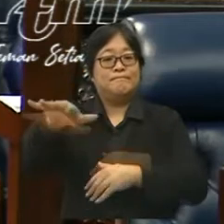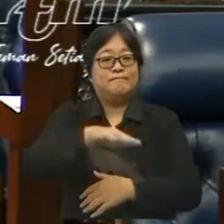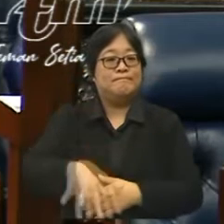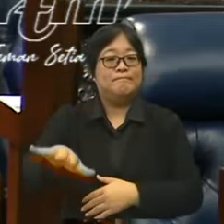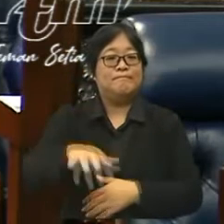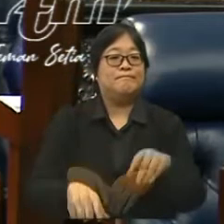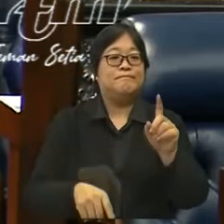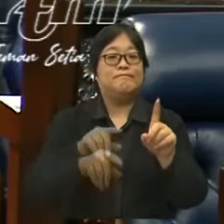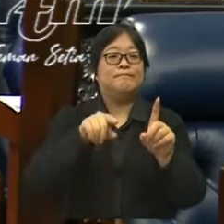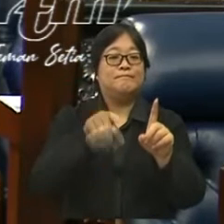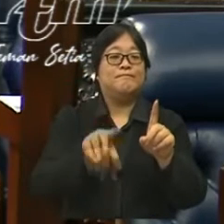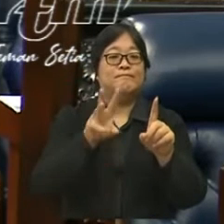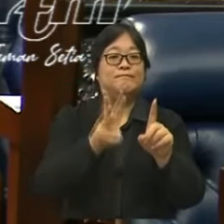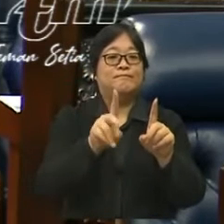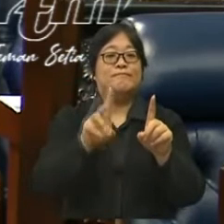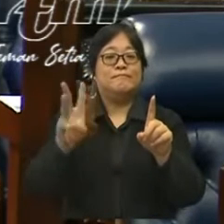seramai